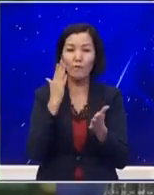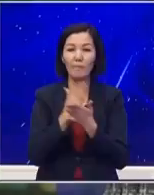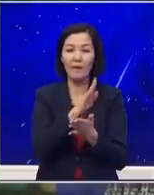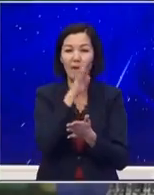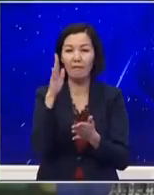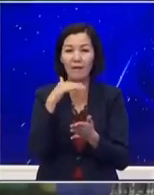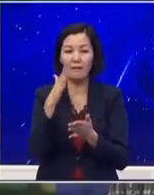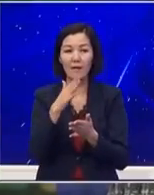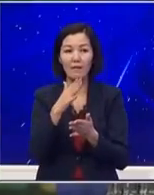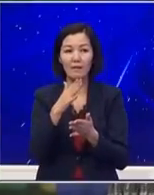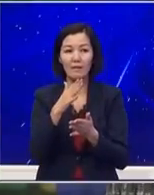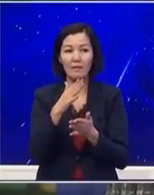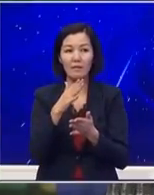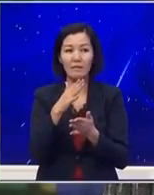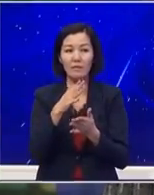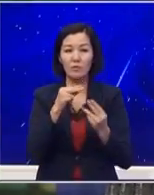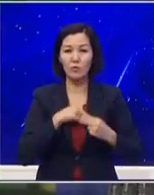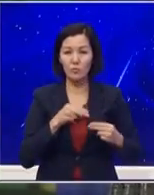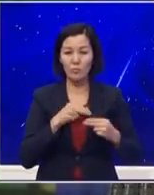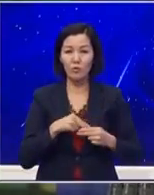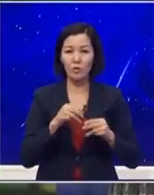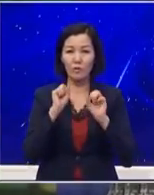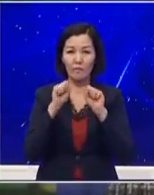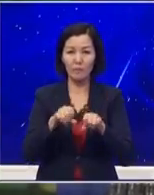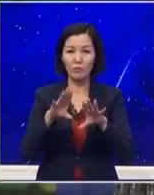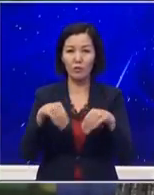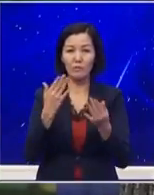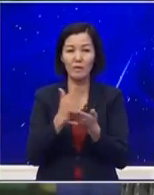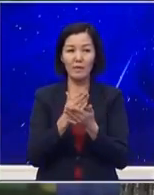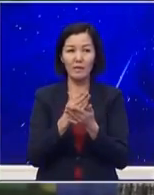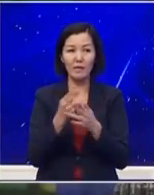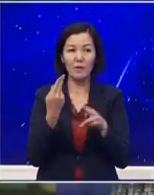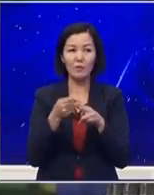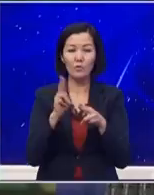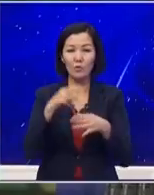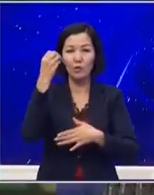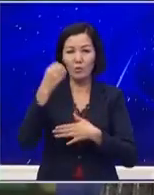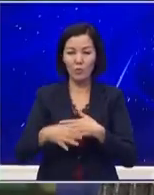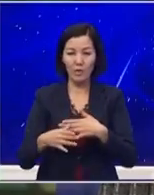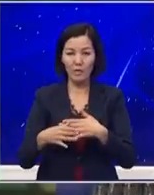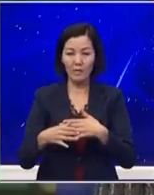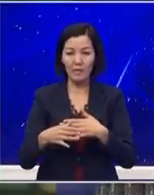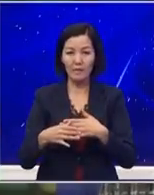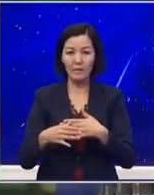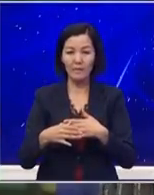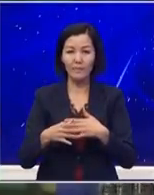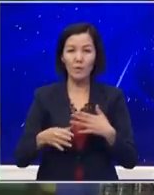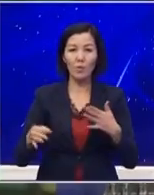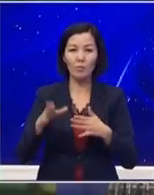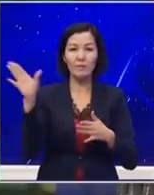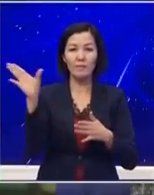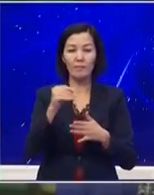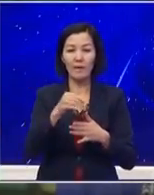атана, баланың атанасы жұмыс жасауға мүмкіндігі болады. Сондықтан да бұндай орталықтар, облыстың барлық